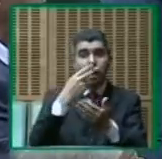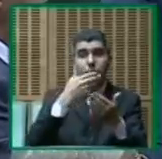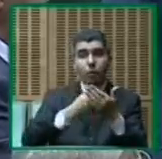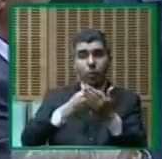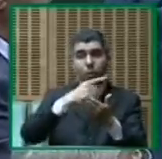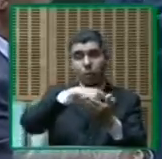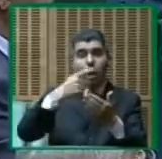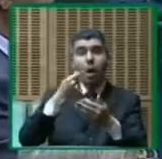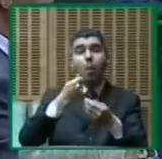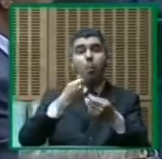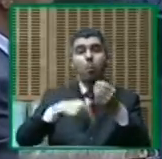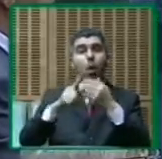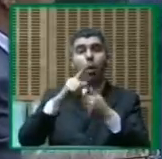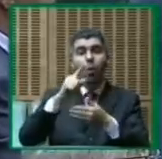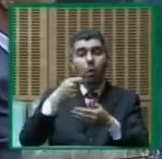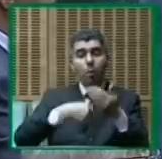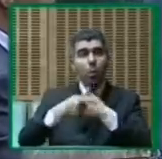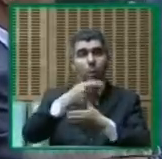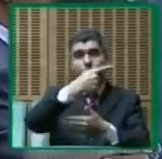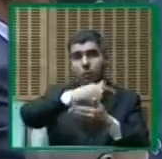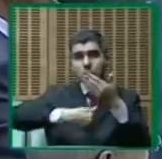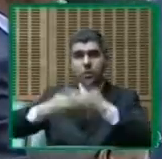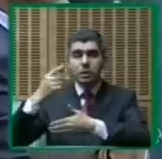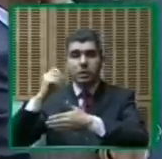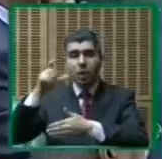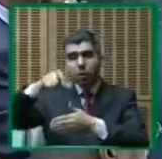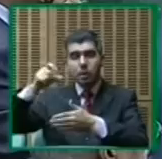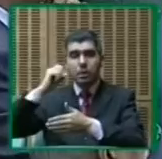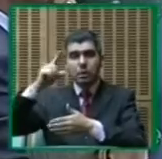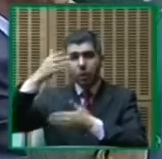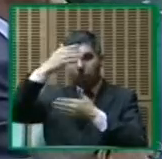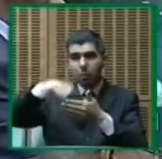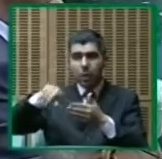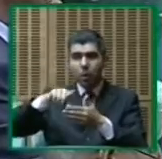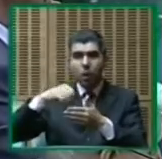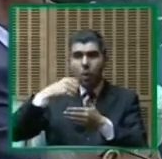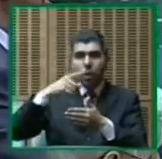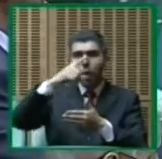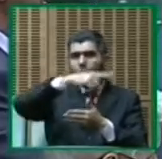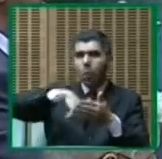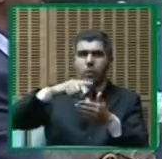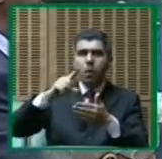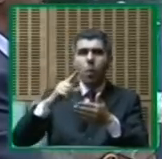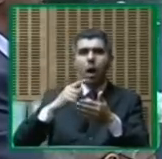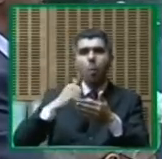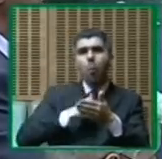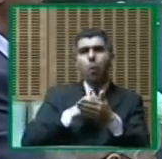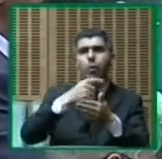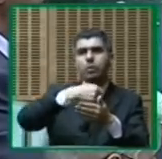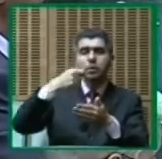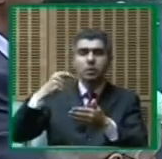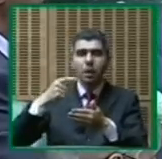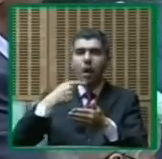ديال البيع من بعد ما جزء هذا السيد. باي صفه كيتعطى هذا الامتياز لهاد الناس من هذا النوع؟ هذا